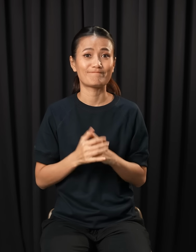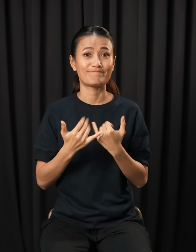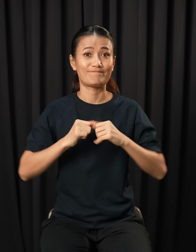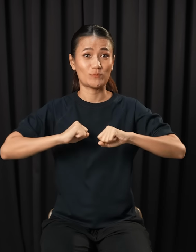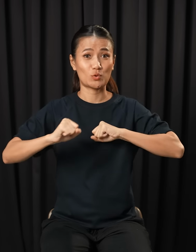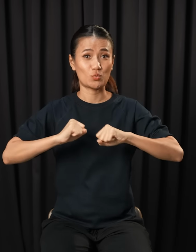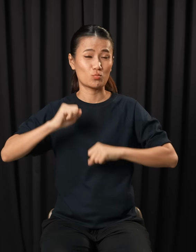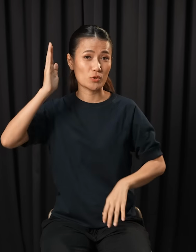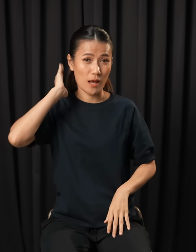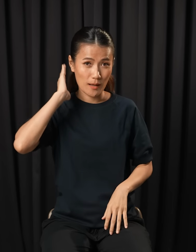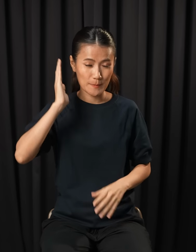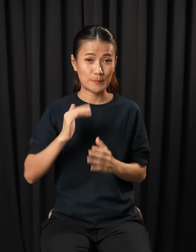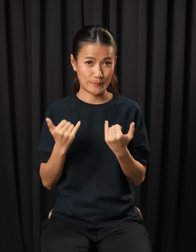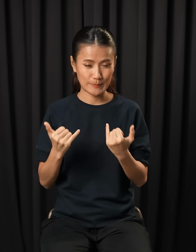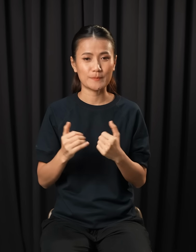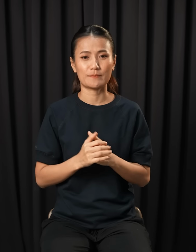คคราวนี้ไอ้เนี่ย